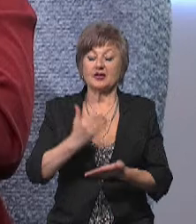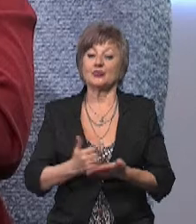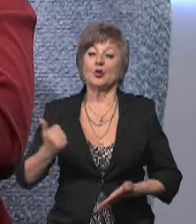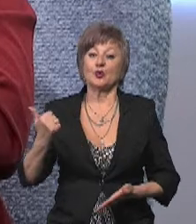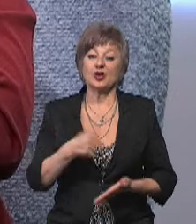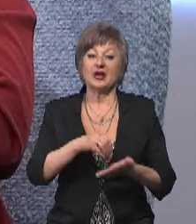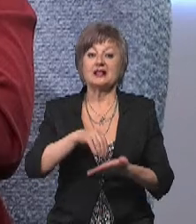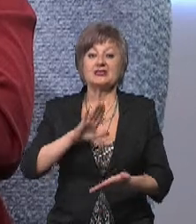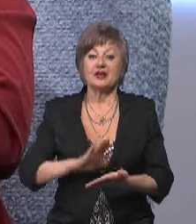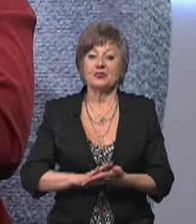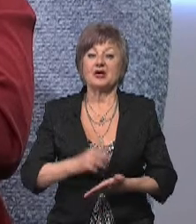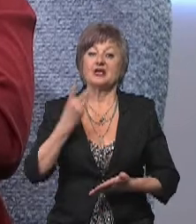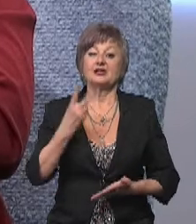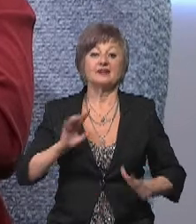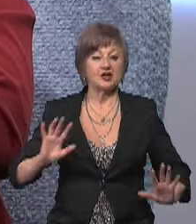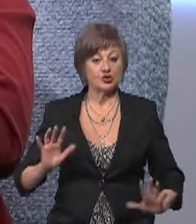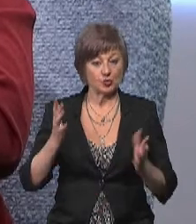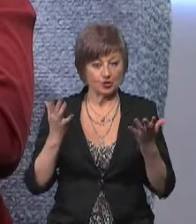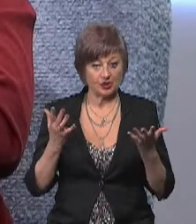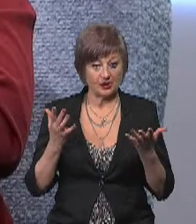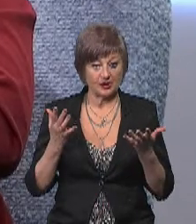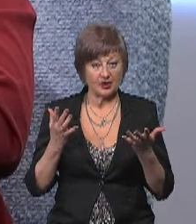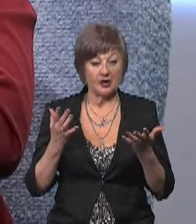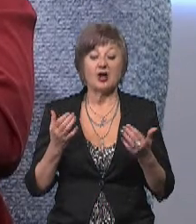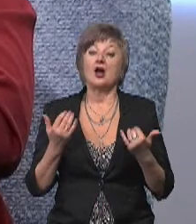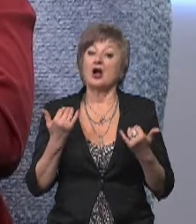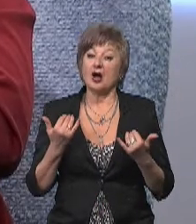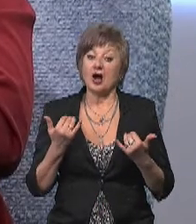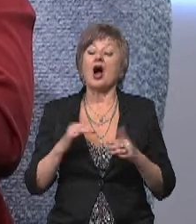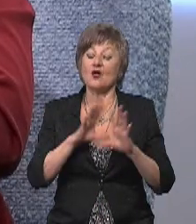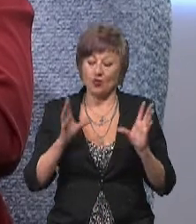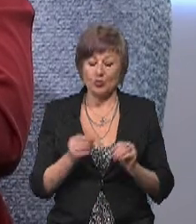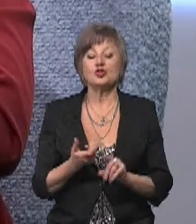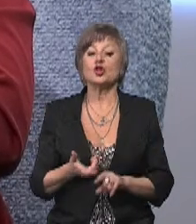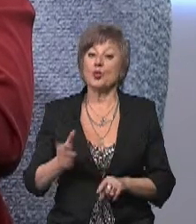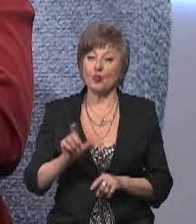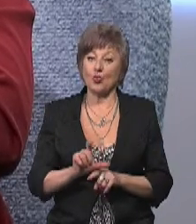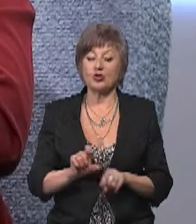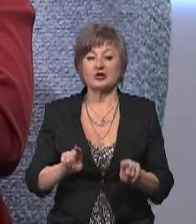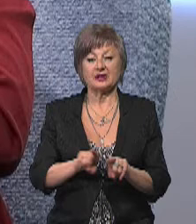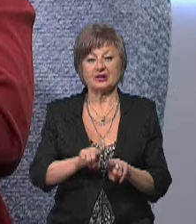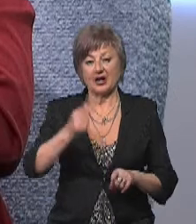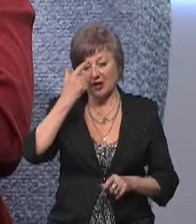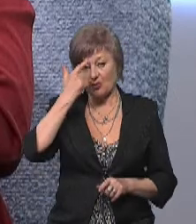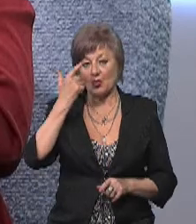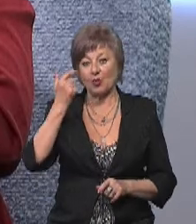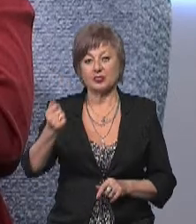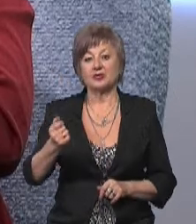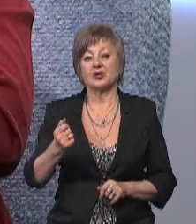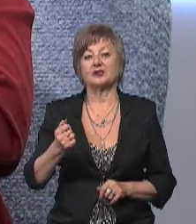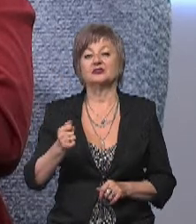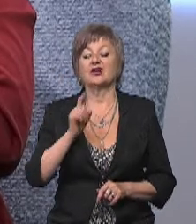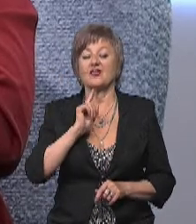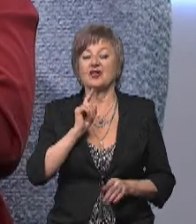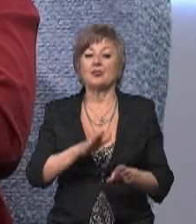тиждень зафіксовано два таких випадки. А стається їх значно більше, повідомила